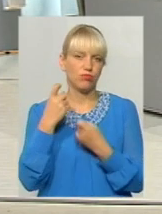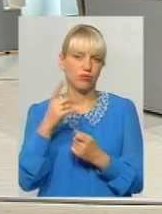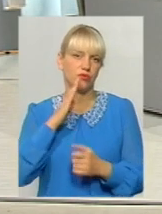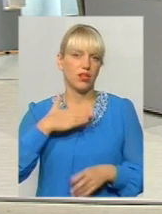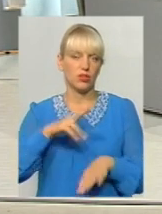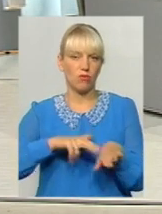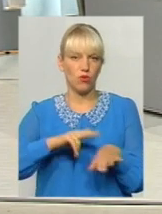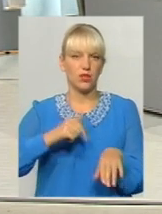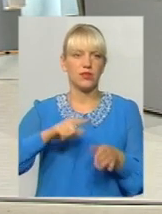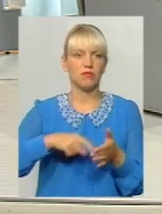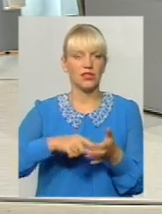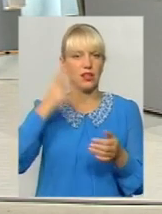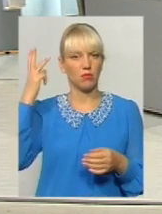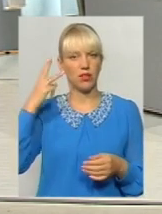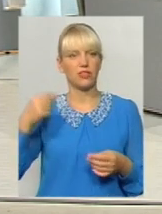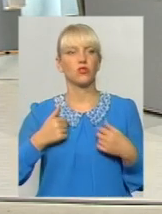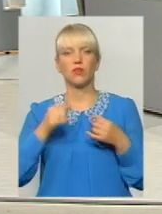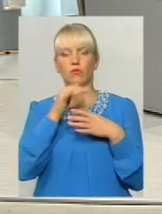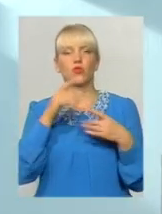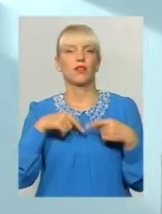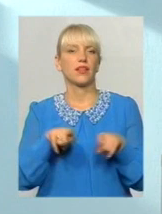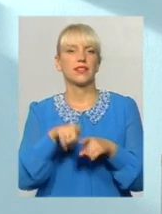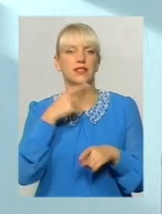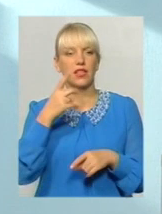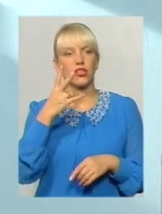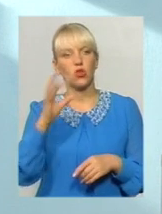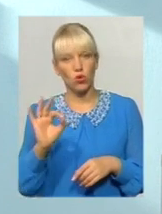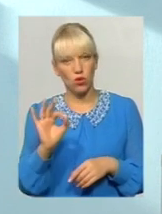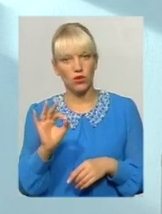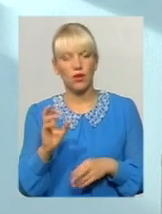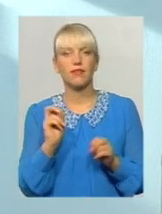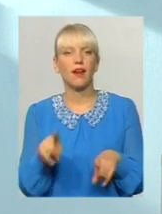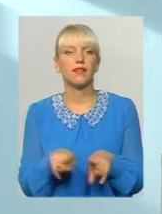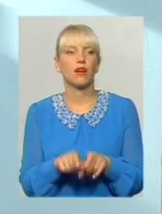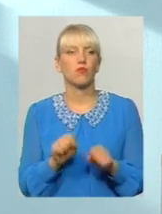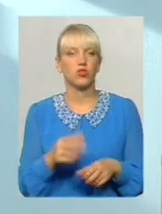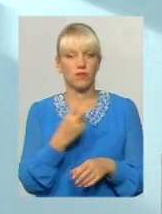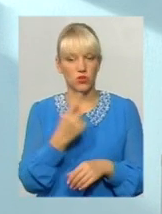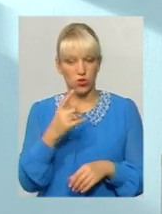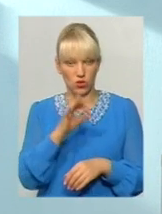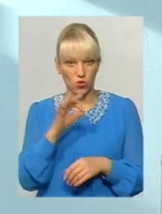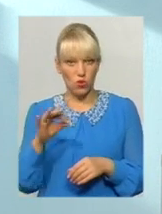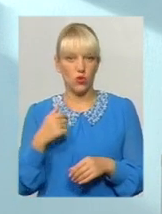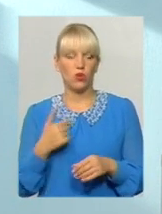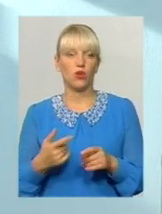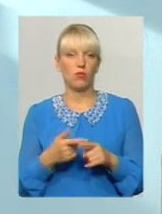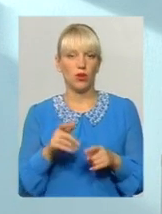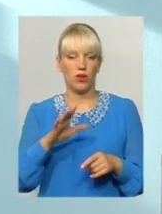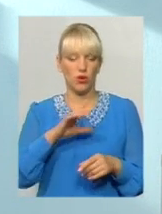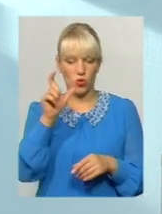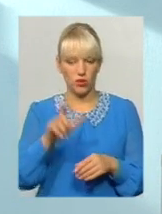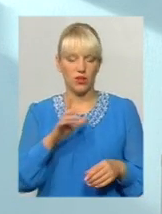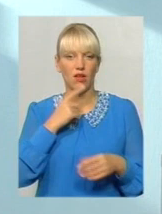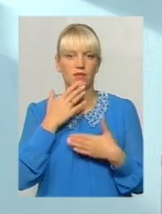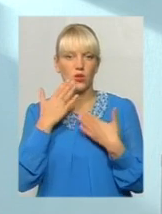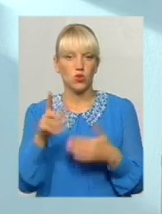міста Хмельницького, немає в нас таких якихось випадків, але... Ну як можна просто в 21.00 вам громадянин України звернувся про